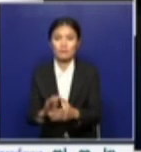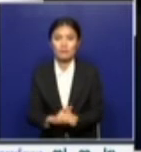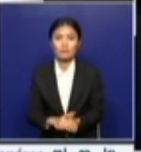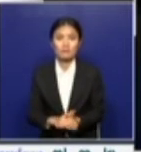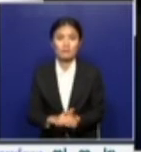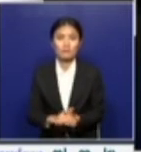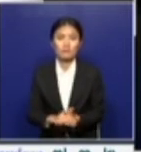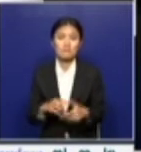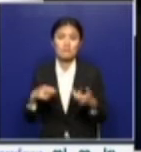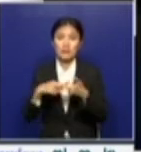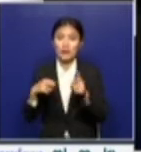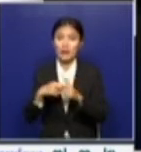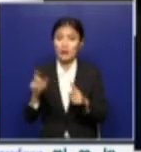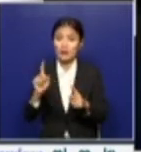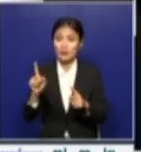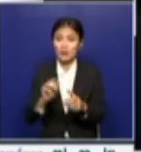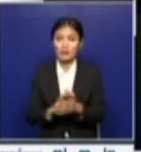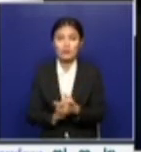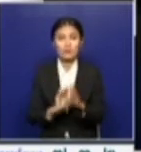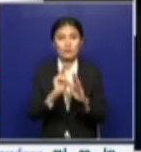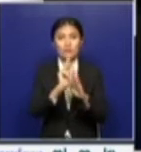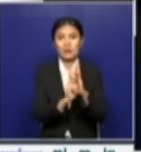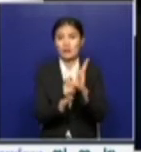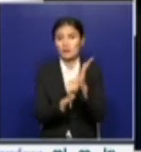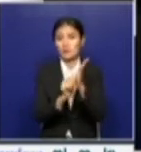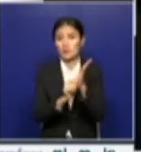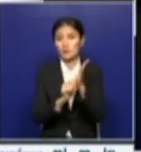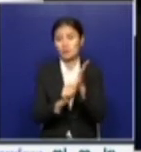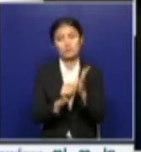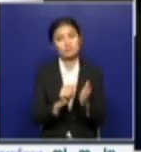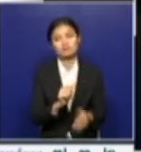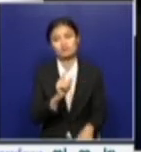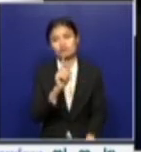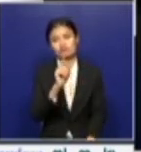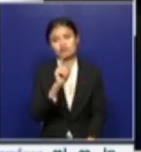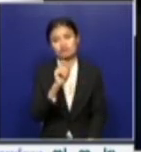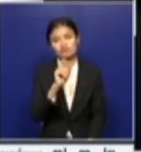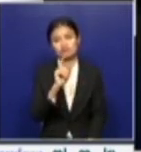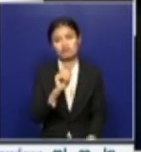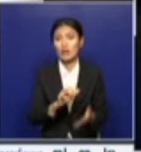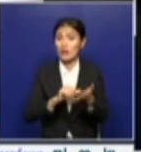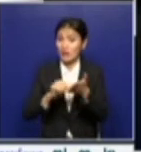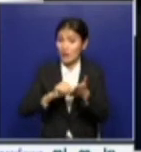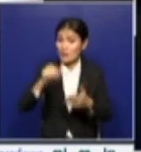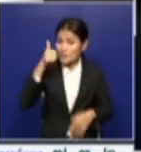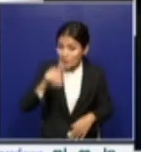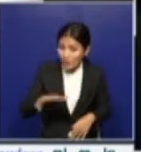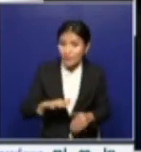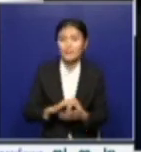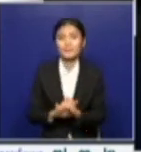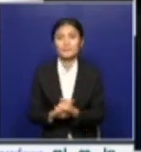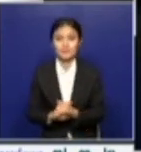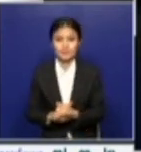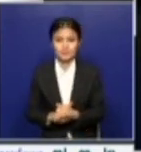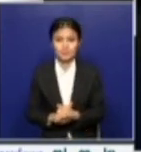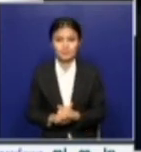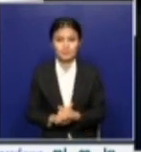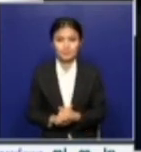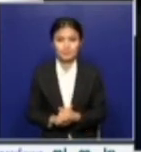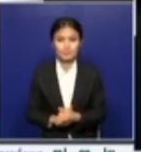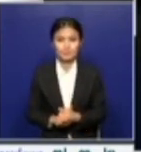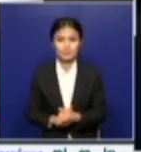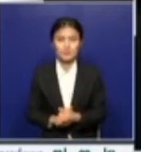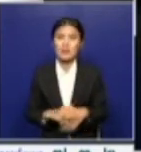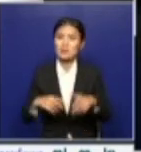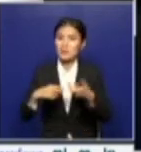คือการแก้ไขรัฐนูญนั้นจะไม่สามารถเดินหน้าต่อไปได้และความขัดแย้งนั้นอาจจะทวีความ